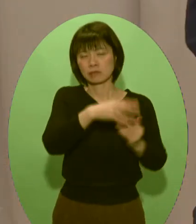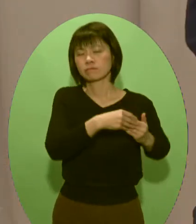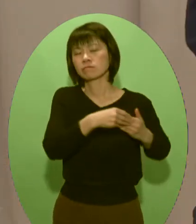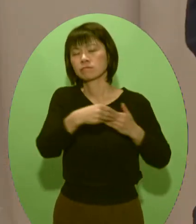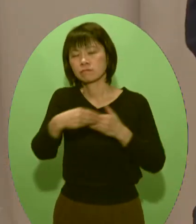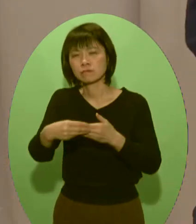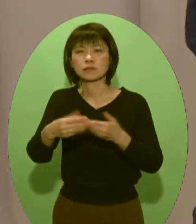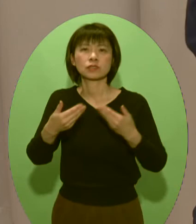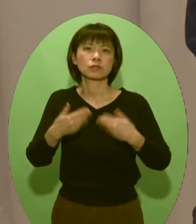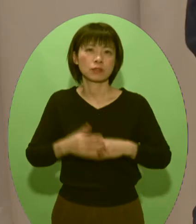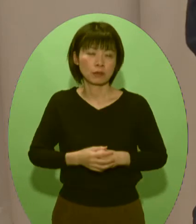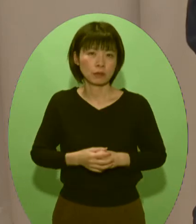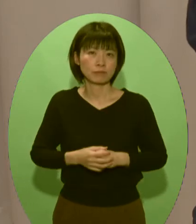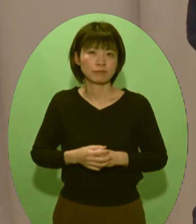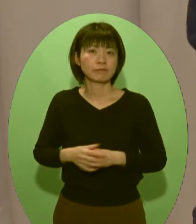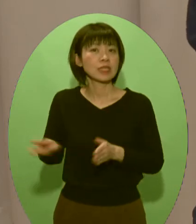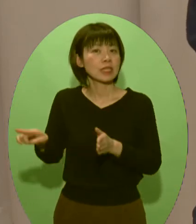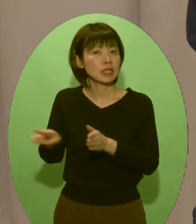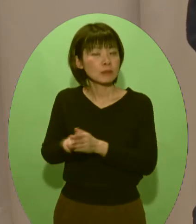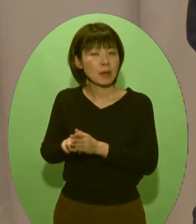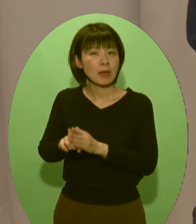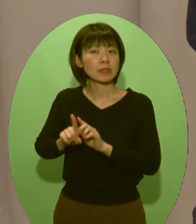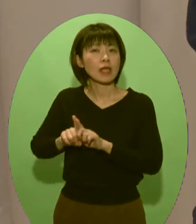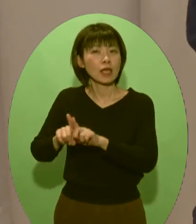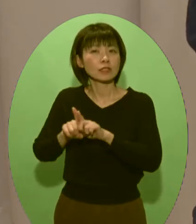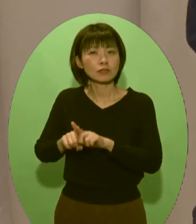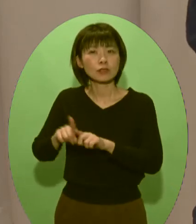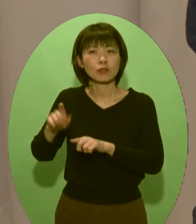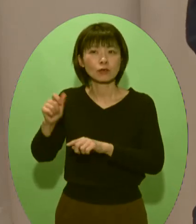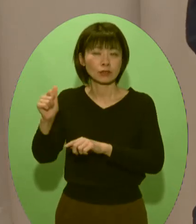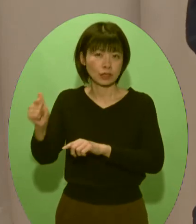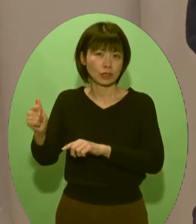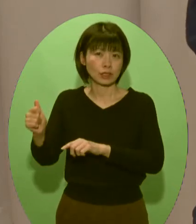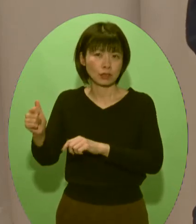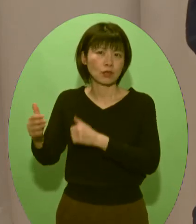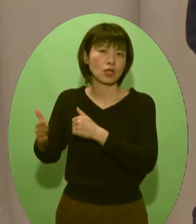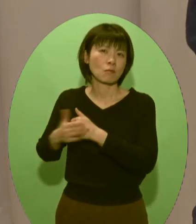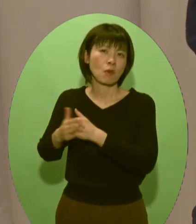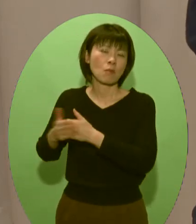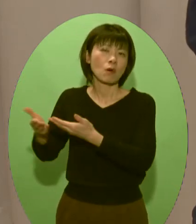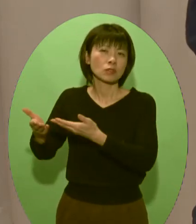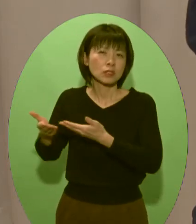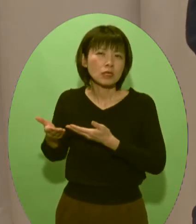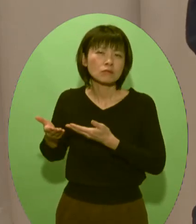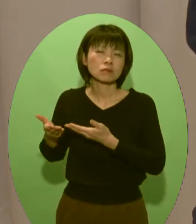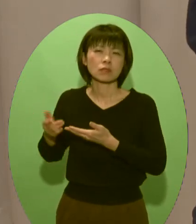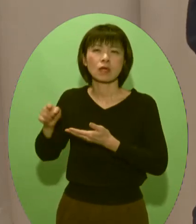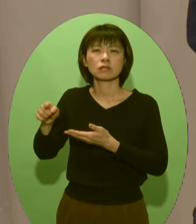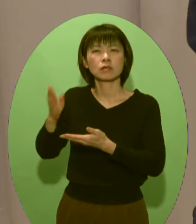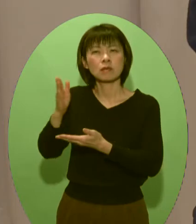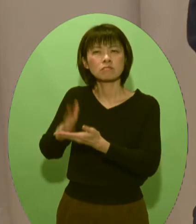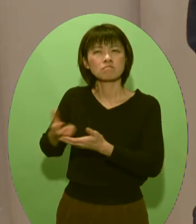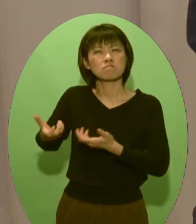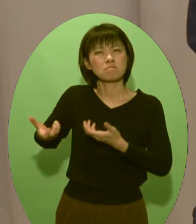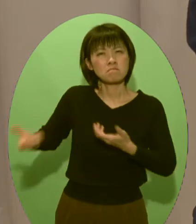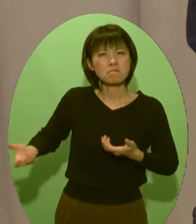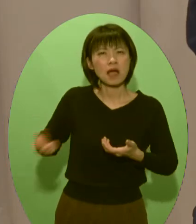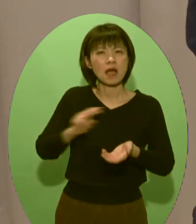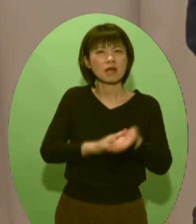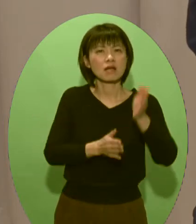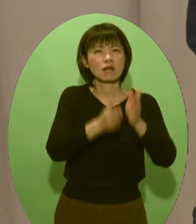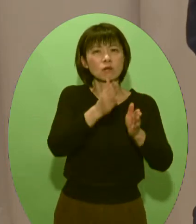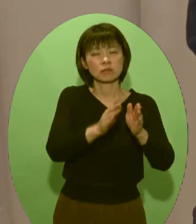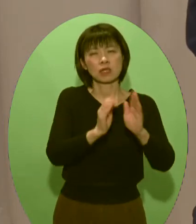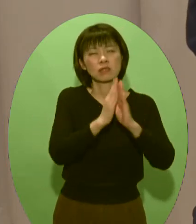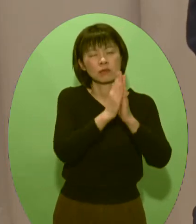で付き添いの人にお願いできていたことが何もしてもらえないというか、看護師さんに頼まないといけないので、